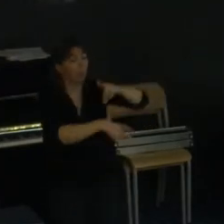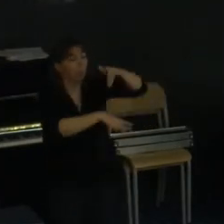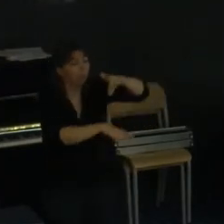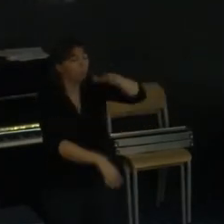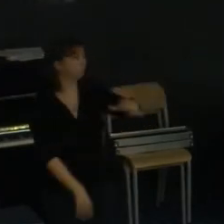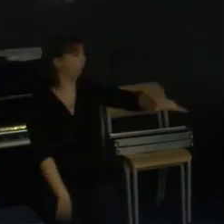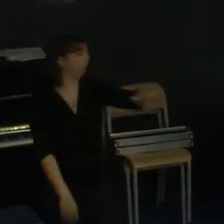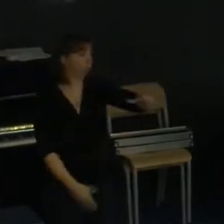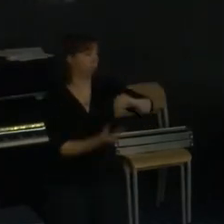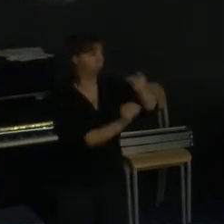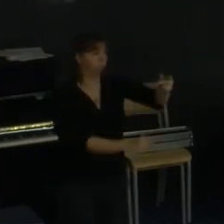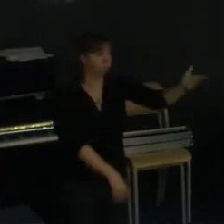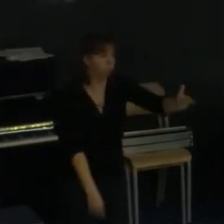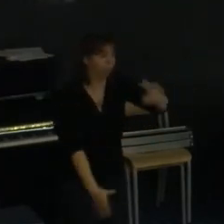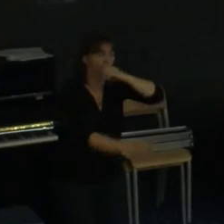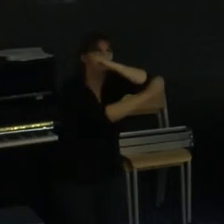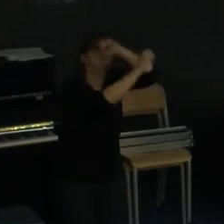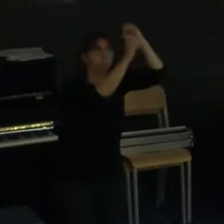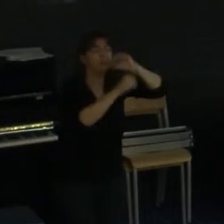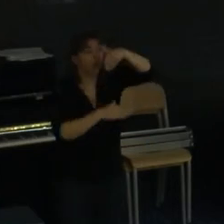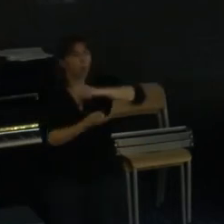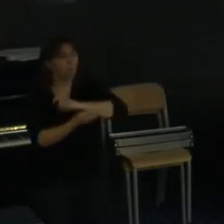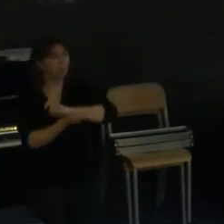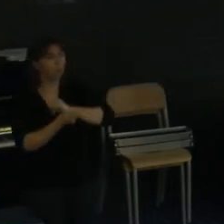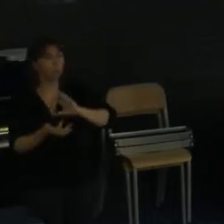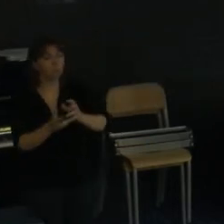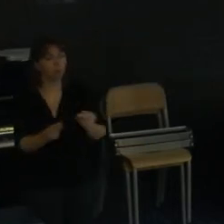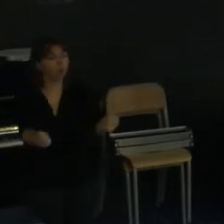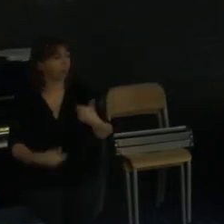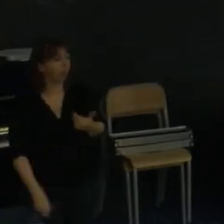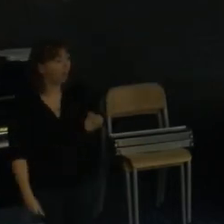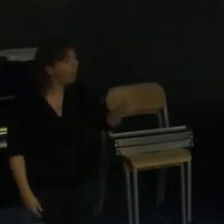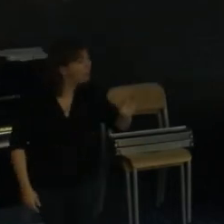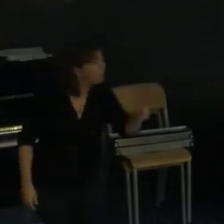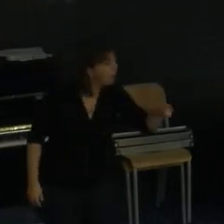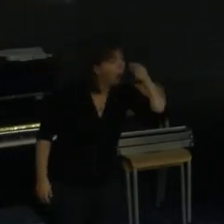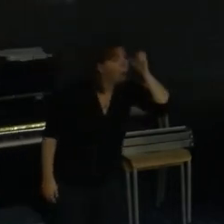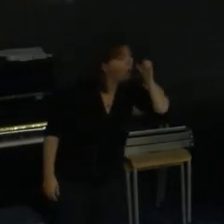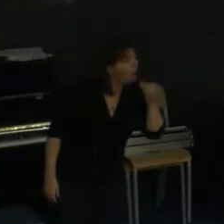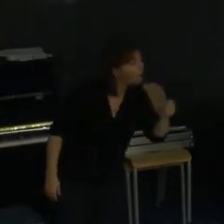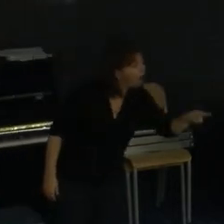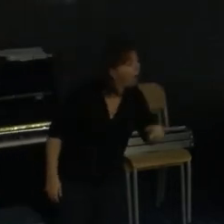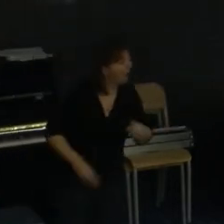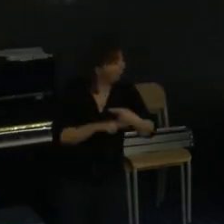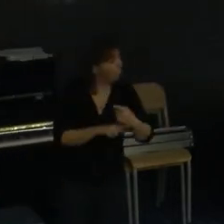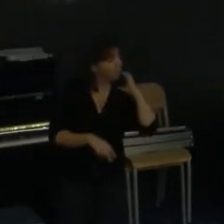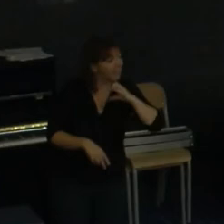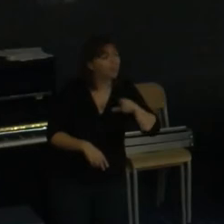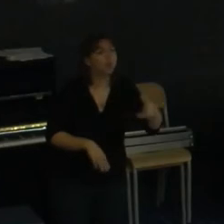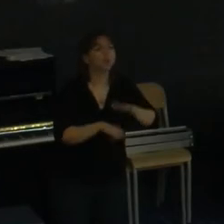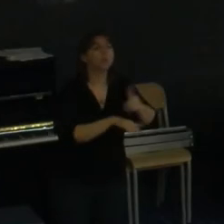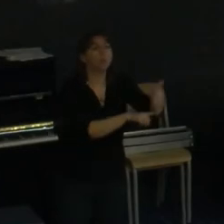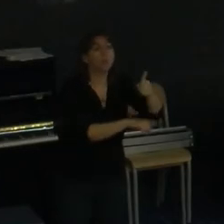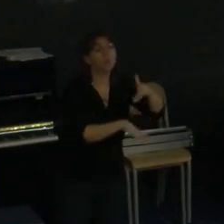aucune connaissance qu'il y a un débugger dans Python. Ils ne savent pas. Ils pensent qu'il y a des outils externes. Et donc, ils s'éclatent avec un